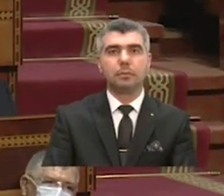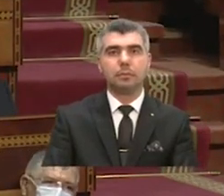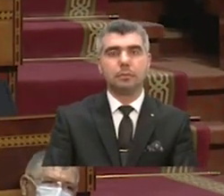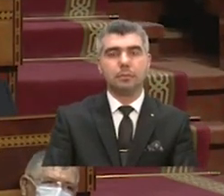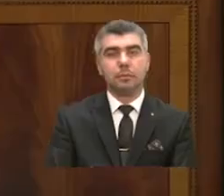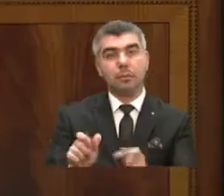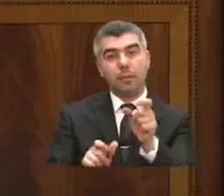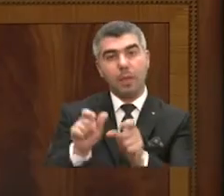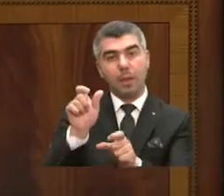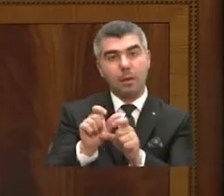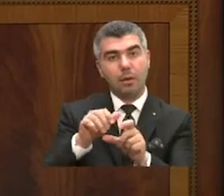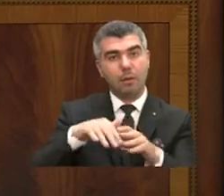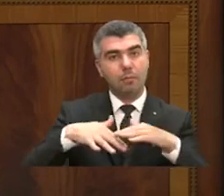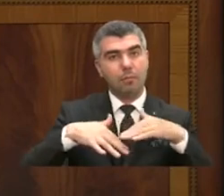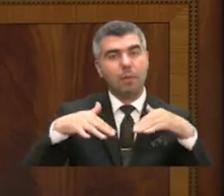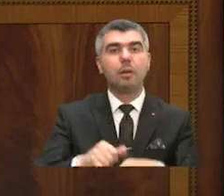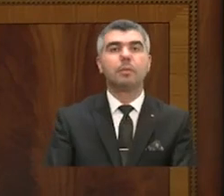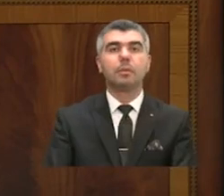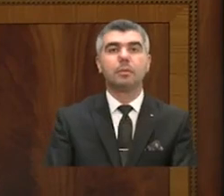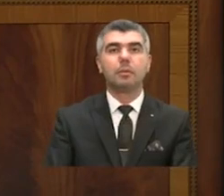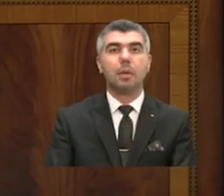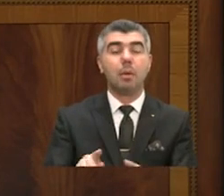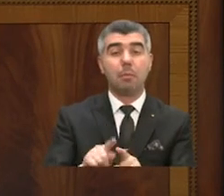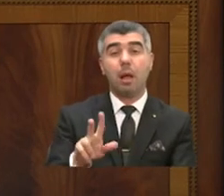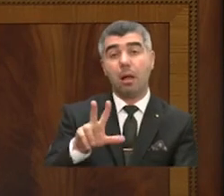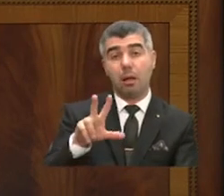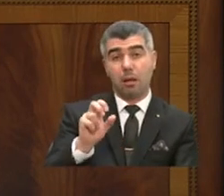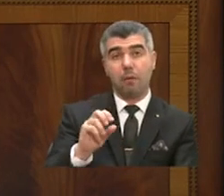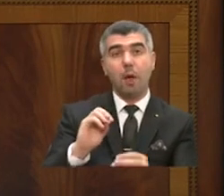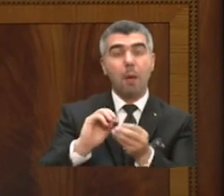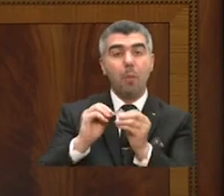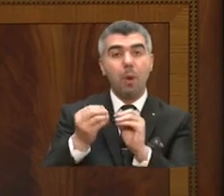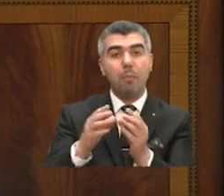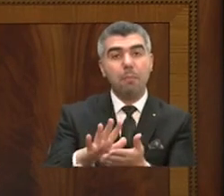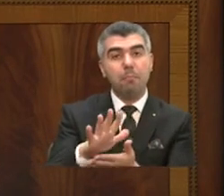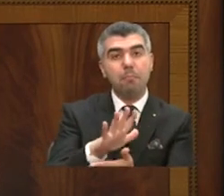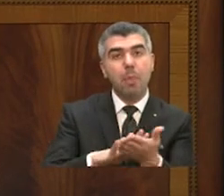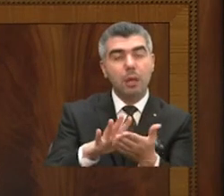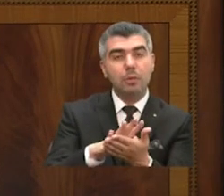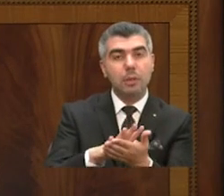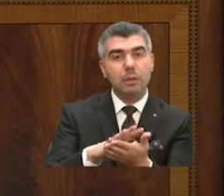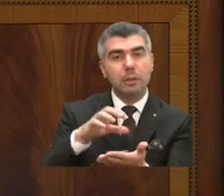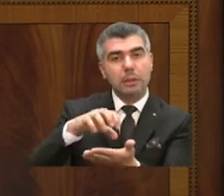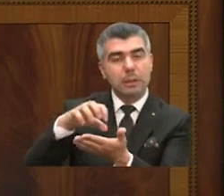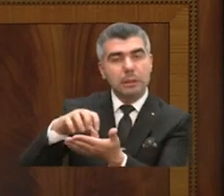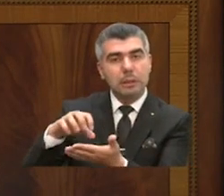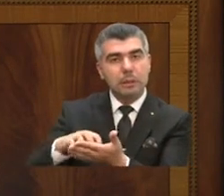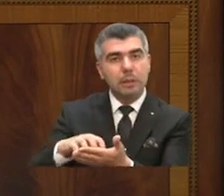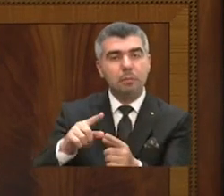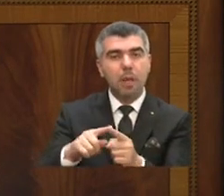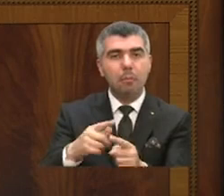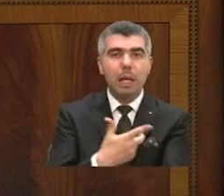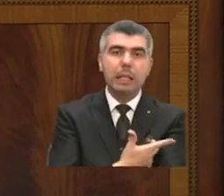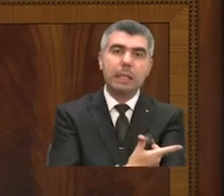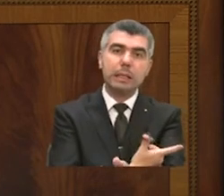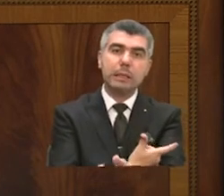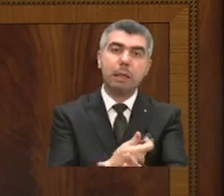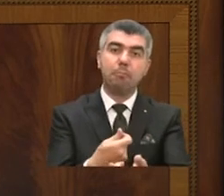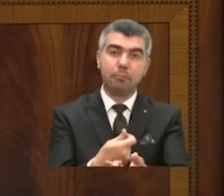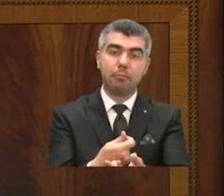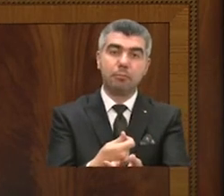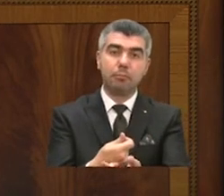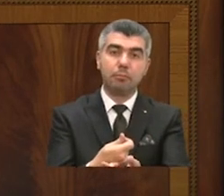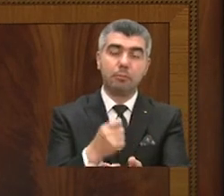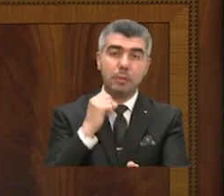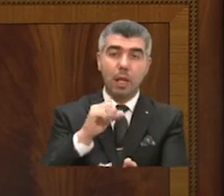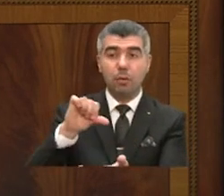حضرات السيدات والسادات، وعياً بالإشكالات التي تعرفها مرافق تحقن الدم بالمغرب، واعتباراً لكون